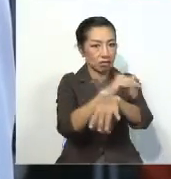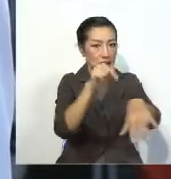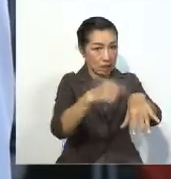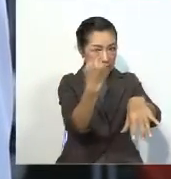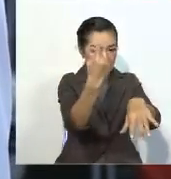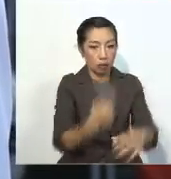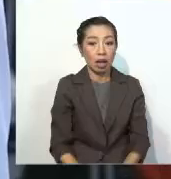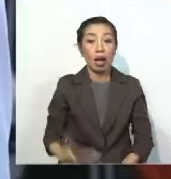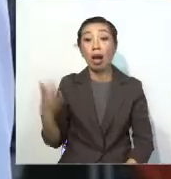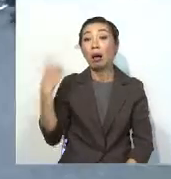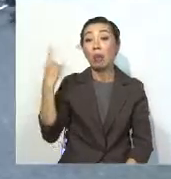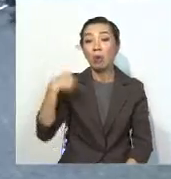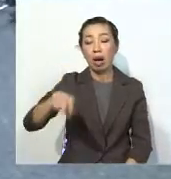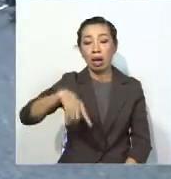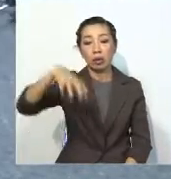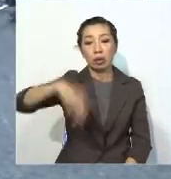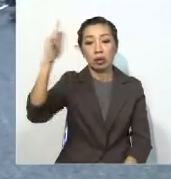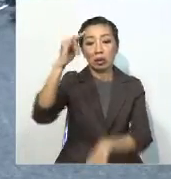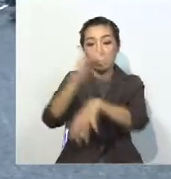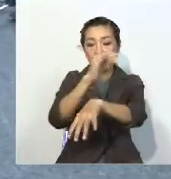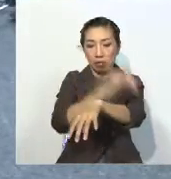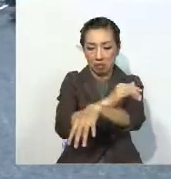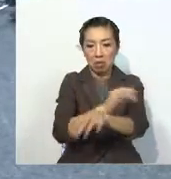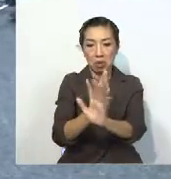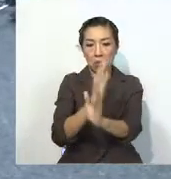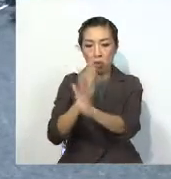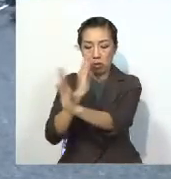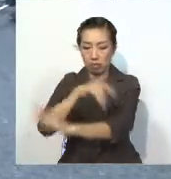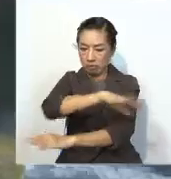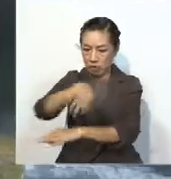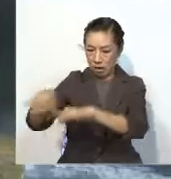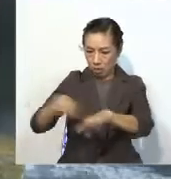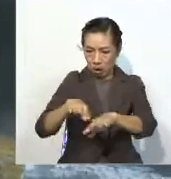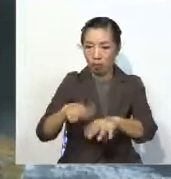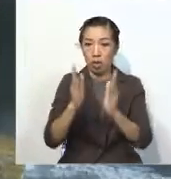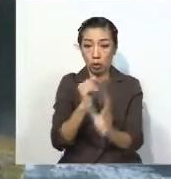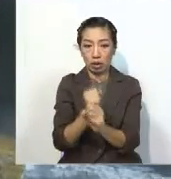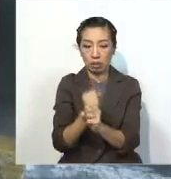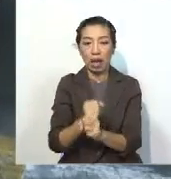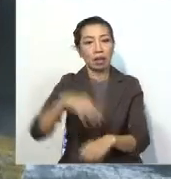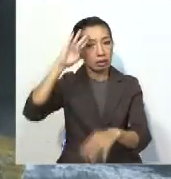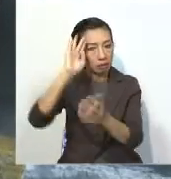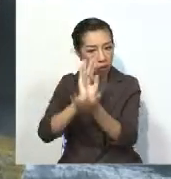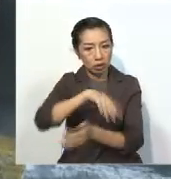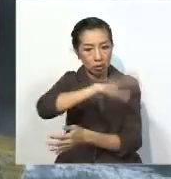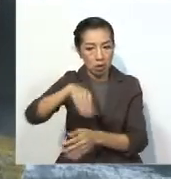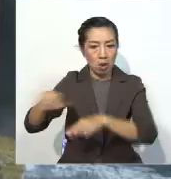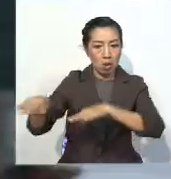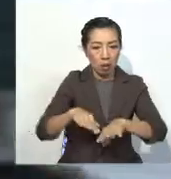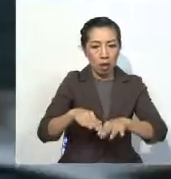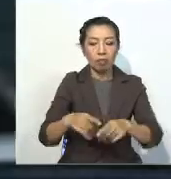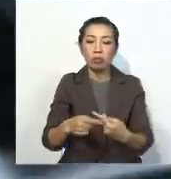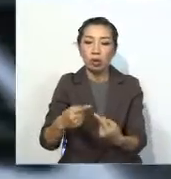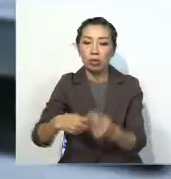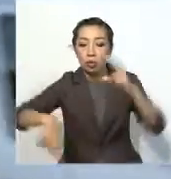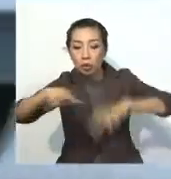ภูมิเมื่อวานนี้มีการปล่อยแถวเตรียมความพร้อมในการต้อนรับผู้โดยสารในช่วงเทศกาลคริสต์มาสและปีใหม่ประจ